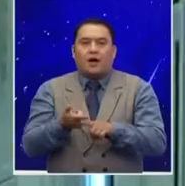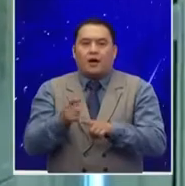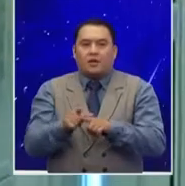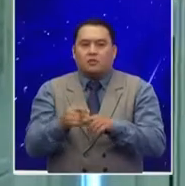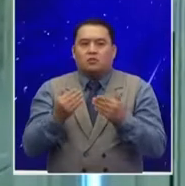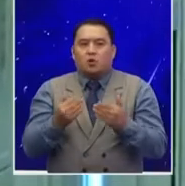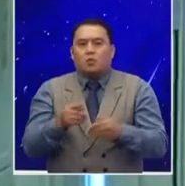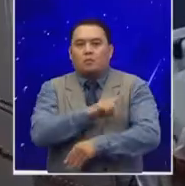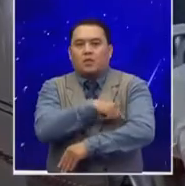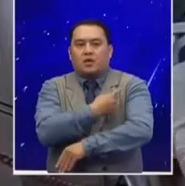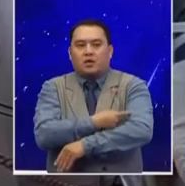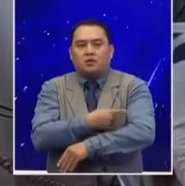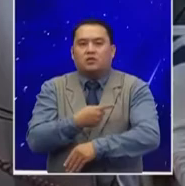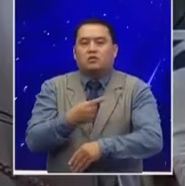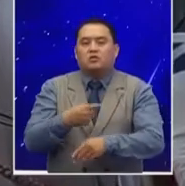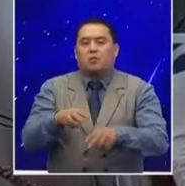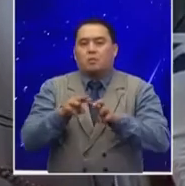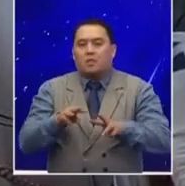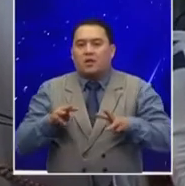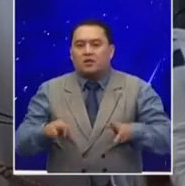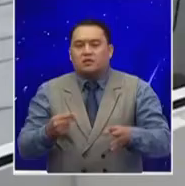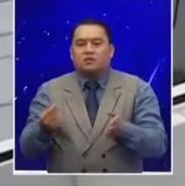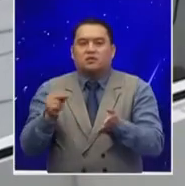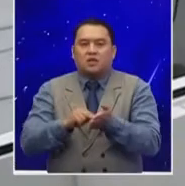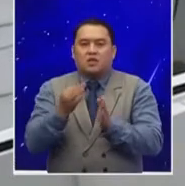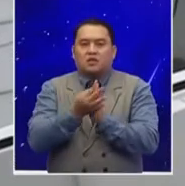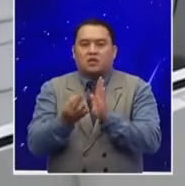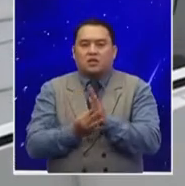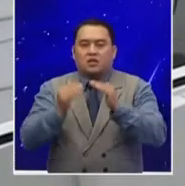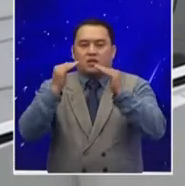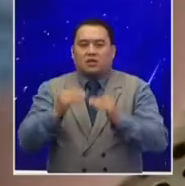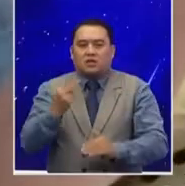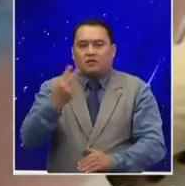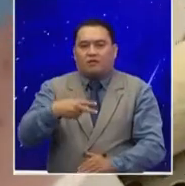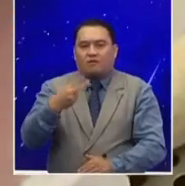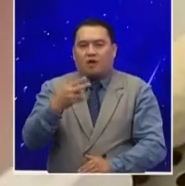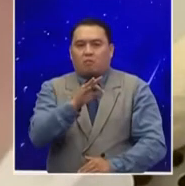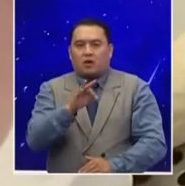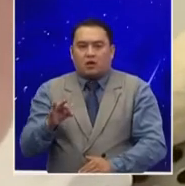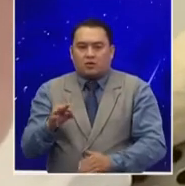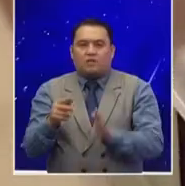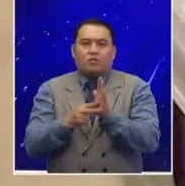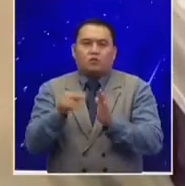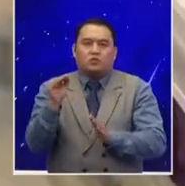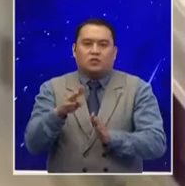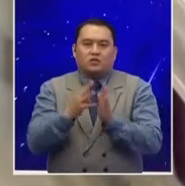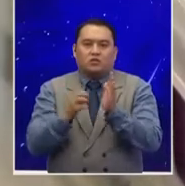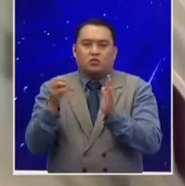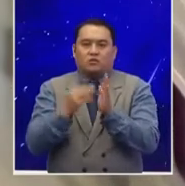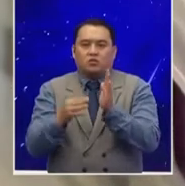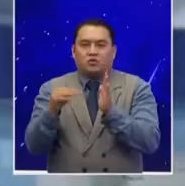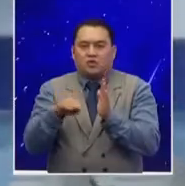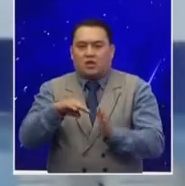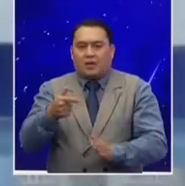сообщил министр здравоохранения Алексей Цой, отныне цена на ПЦР-тесты будет снижена на 22% и составит 8990